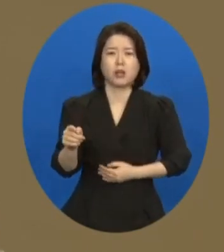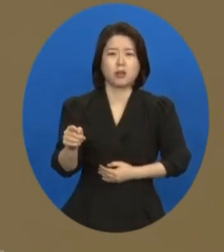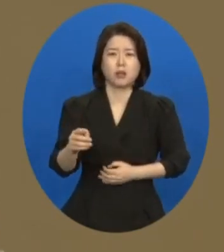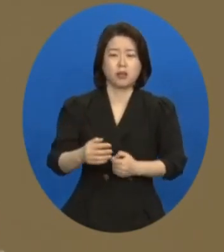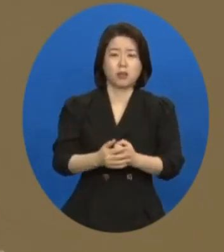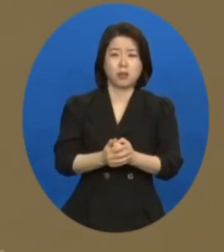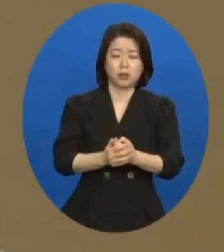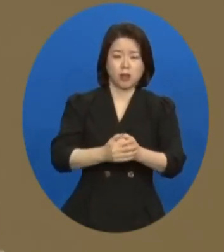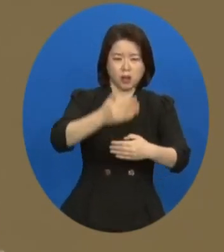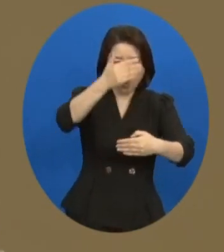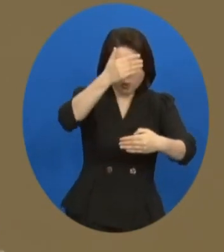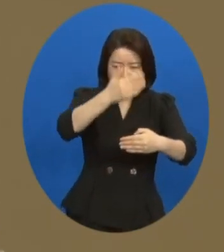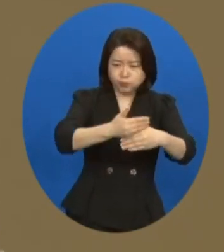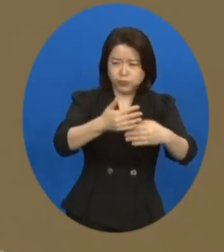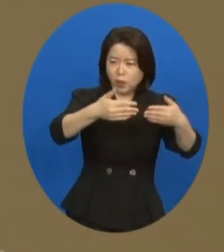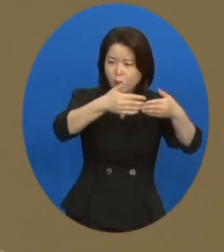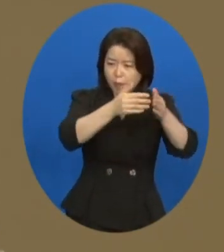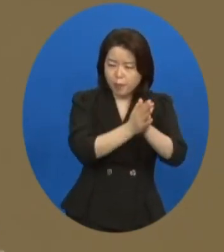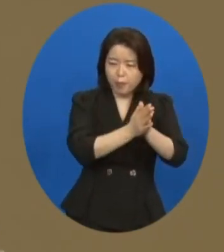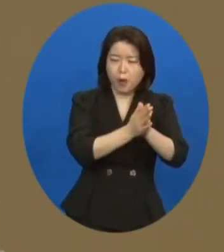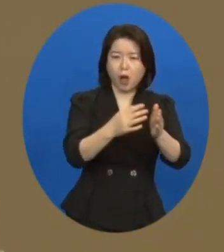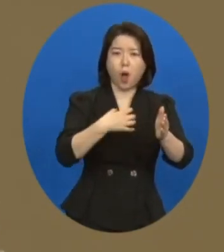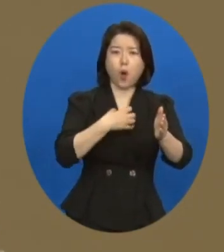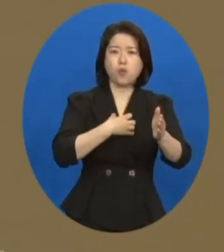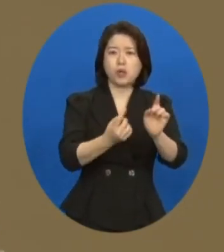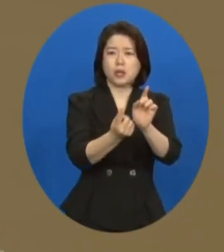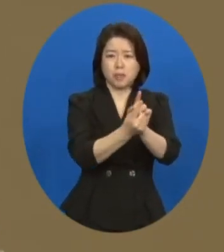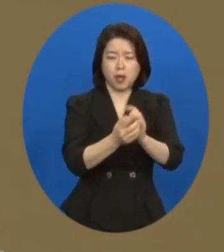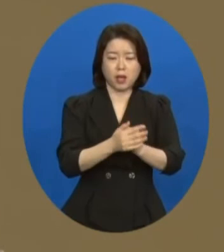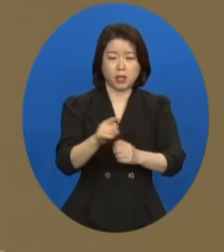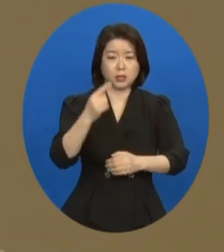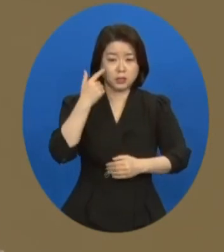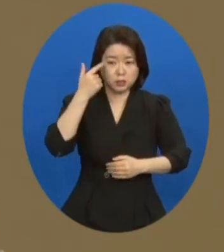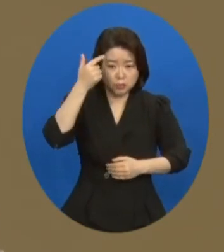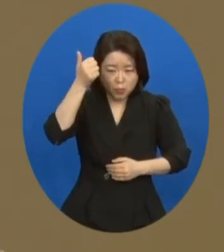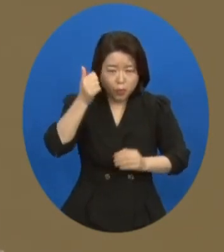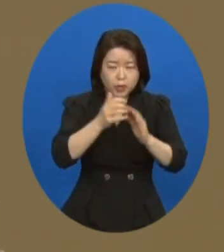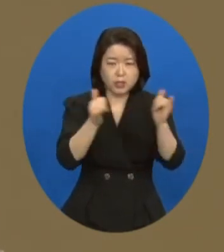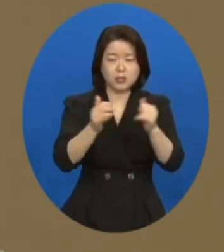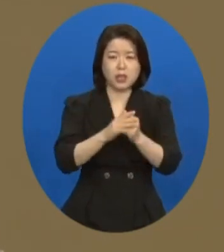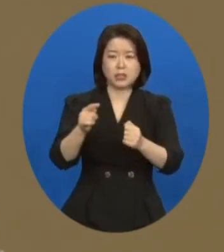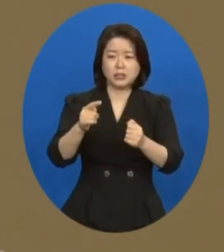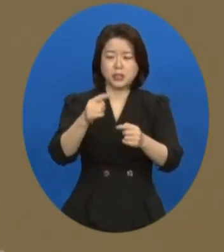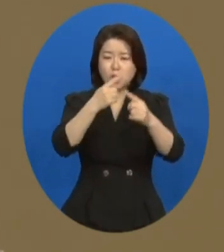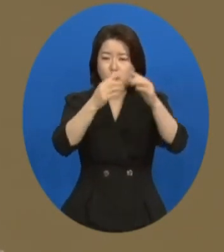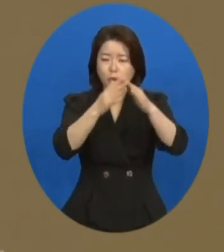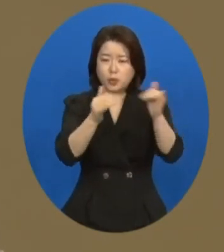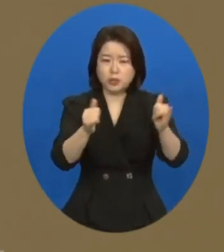문을 닫지 않을 수 없는 교회 맞습니다 그 목회자와 그 교회의 심정이 어떻겠습니까